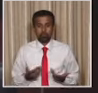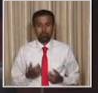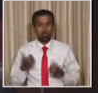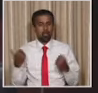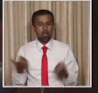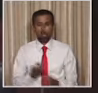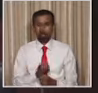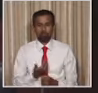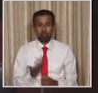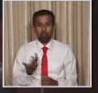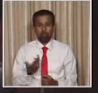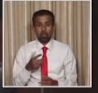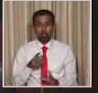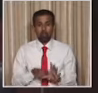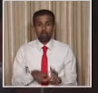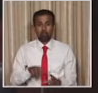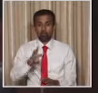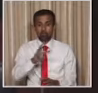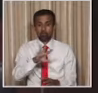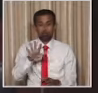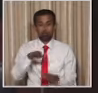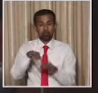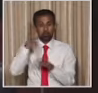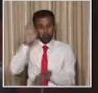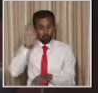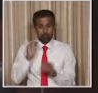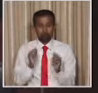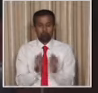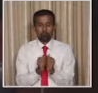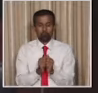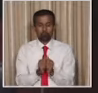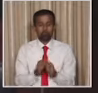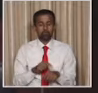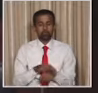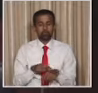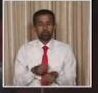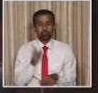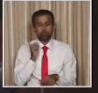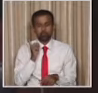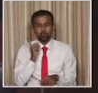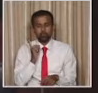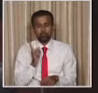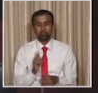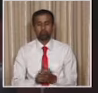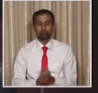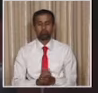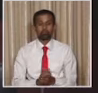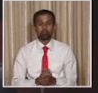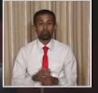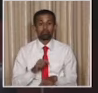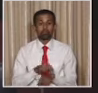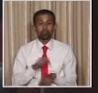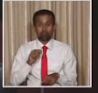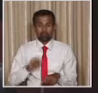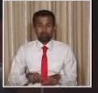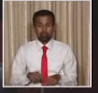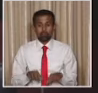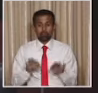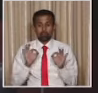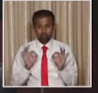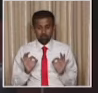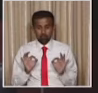දෙයක් නෙමෙයි. අවුරුදු 35කට උඩදී කරන්න තිබුණ දෙයක්. ඇයි මෙච්චර කල් ප්‍රමාද වුණේ කියන එක මම අහනවා. දැන්වත්